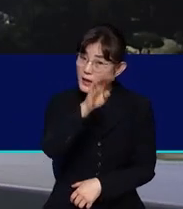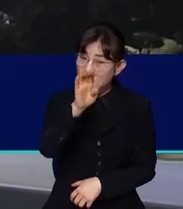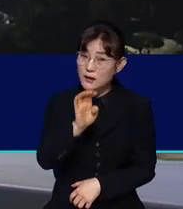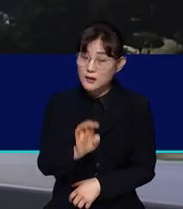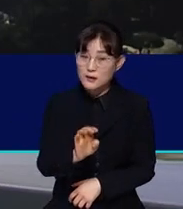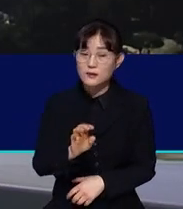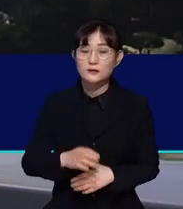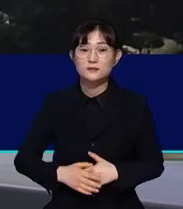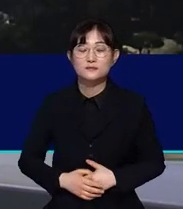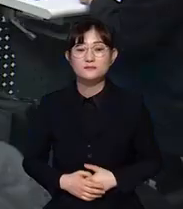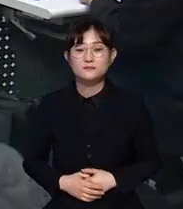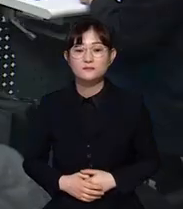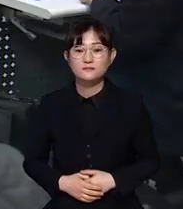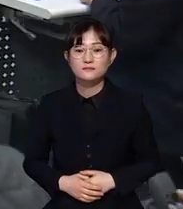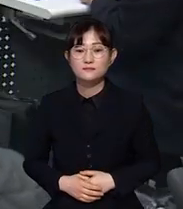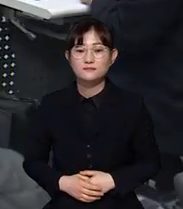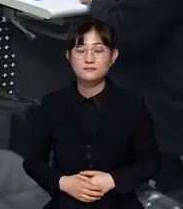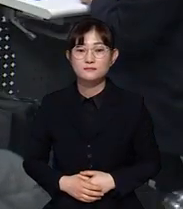기자입니다.